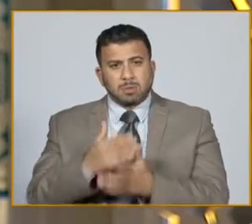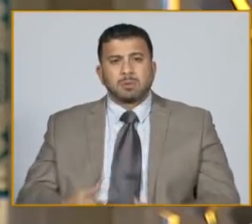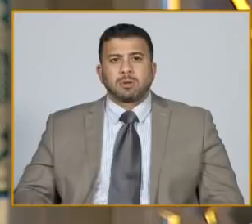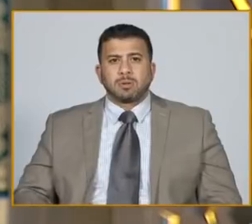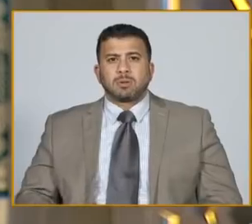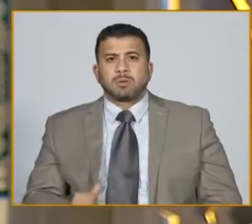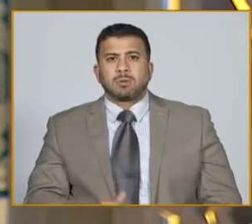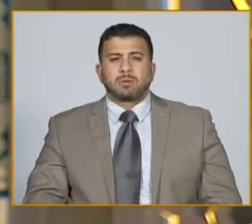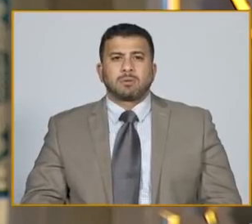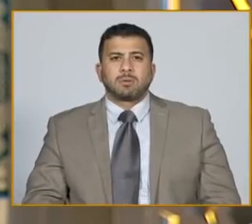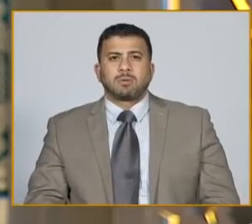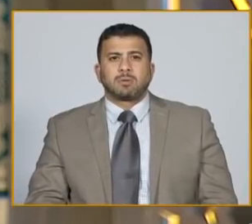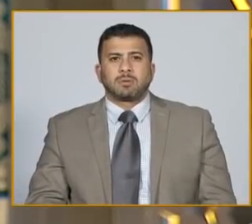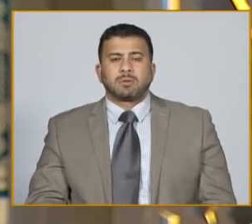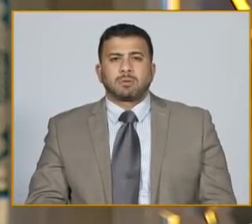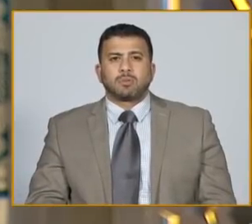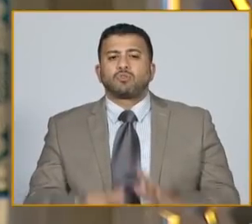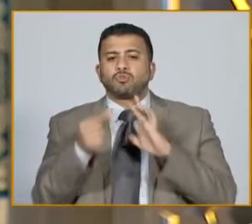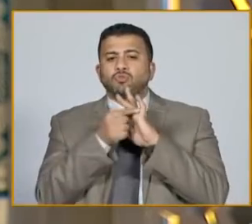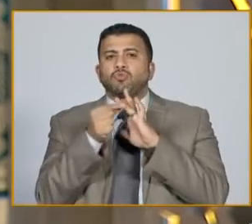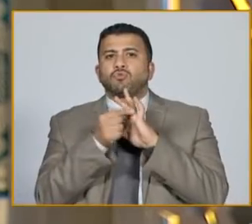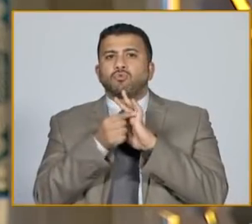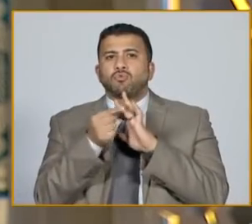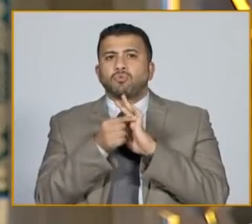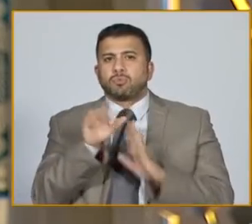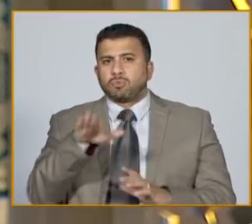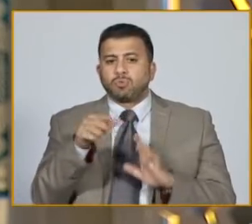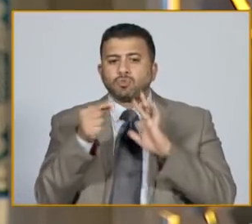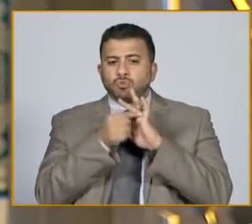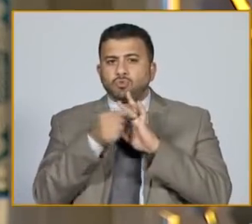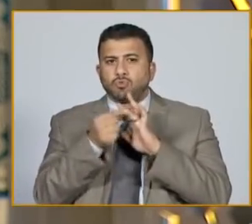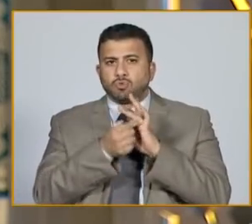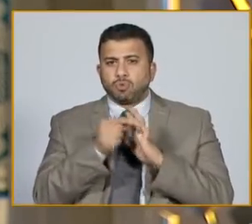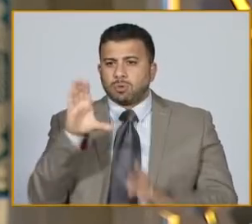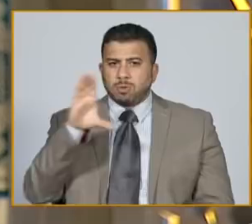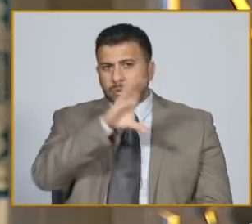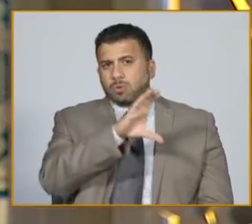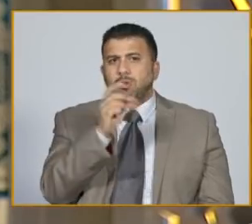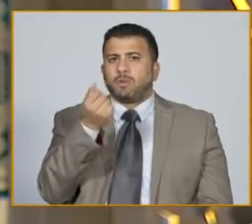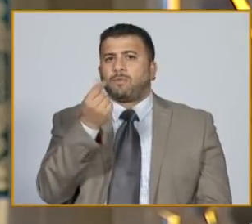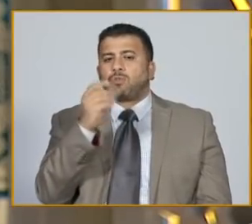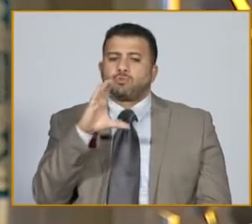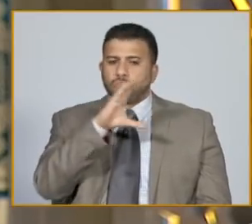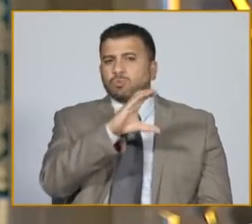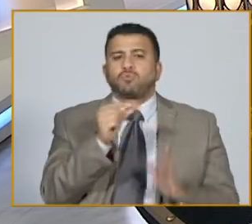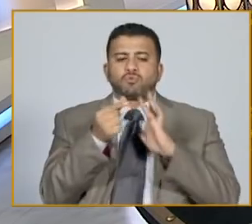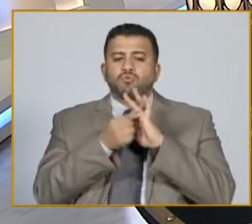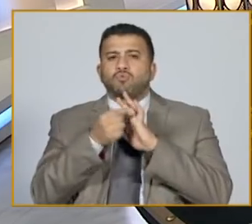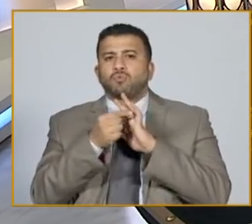زوجته حاليا عندي هو أطفاله. ها يعني نعم. يعطى لزوجته؟ ها نعم. إن شاء الله يا أبو خطاب